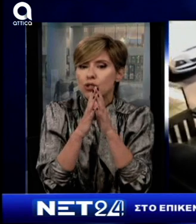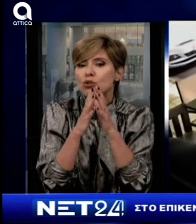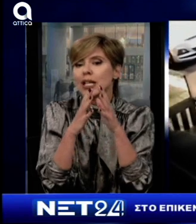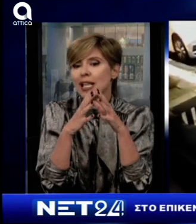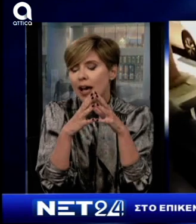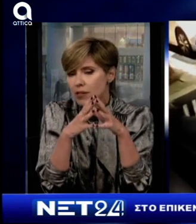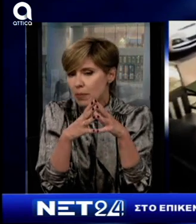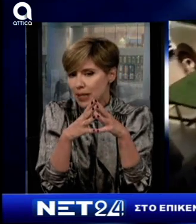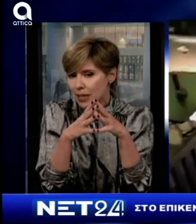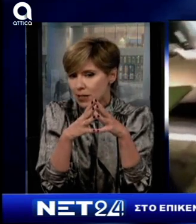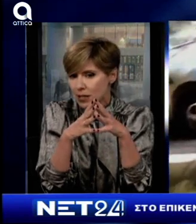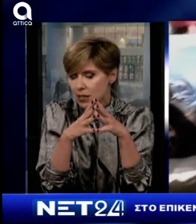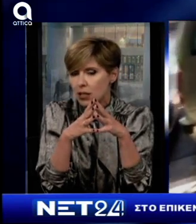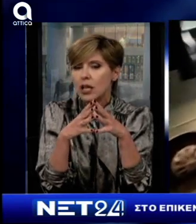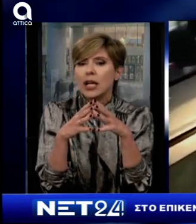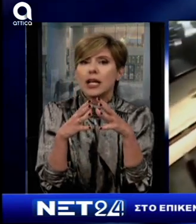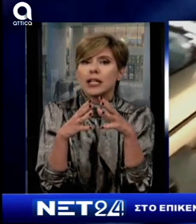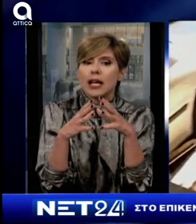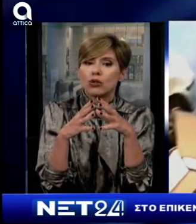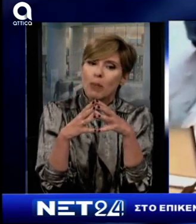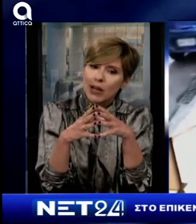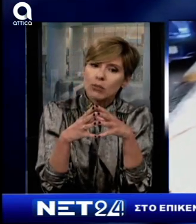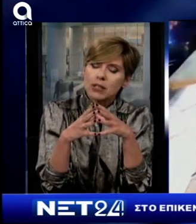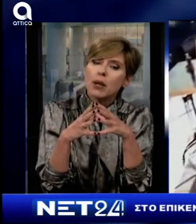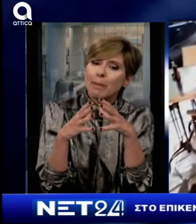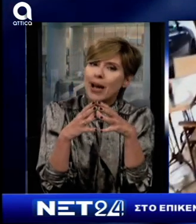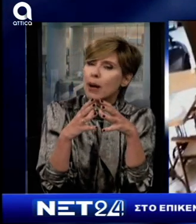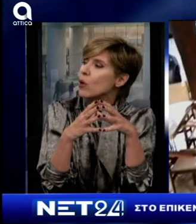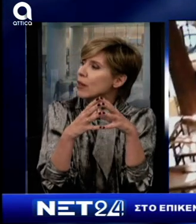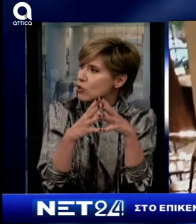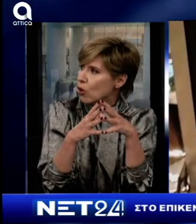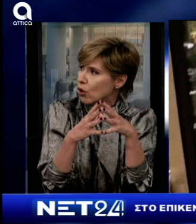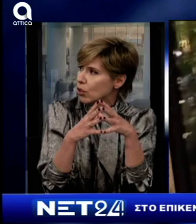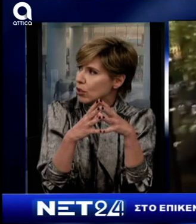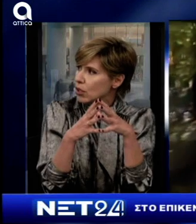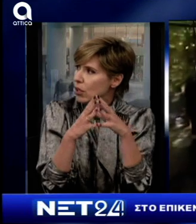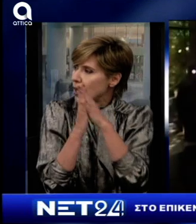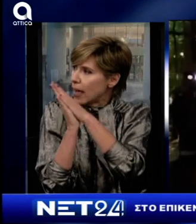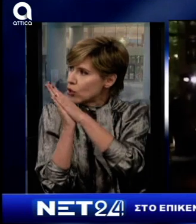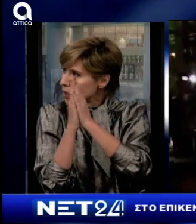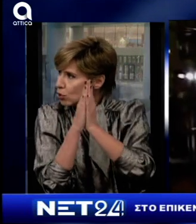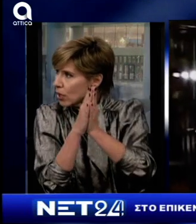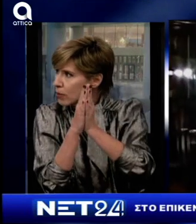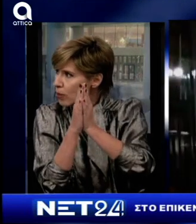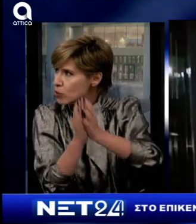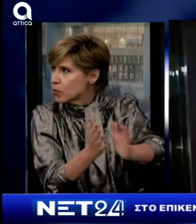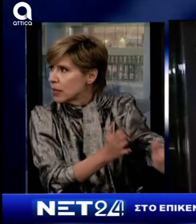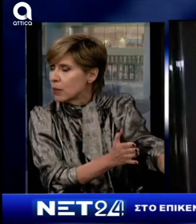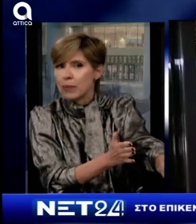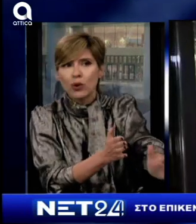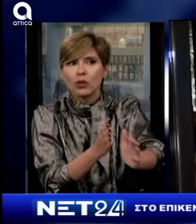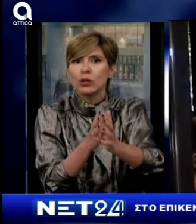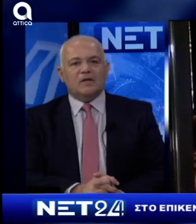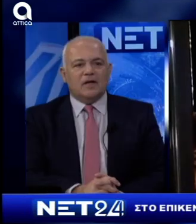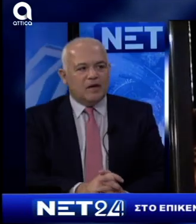Θα κλείσουν χιλιάδες επιχειρήσεις και το μέλλον μας είναι πάρα πολύ δύσκολο. Έχουμε και το συγκεκριμένο απόσπασμα για